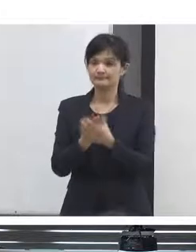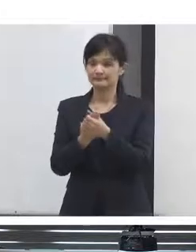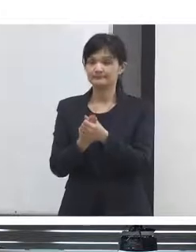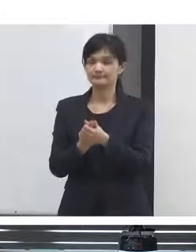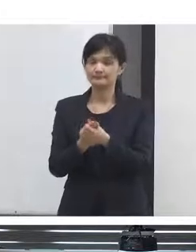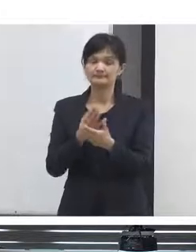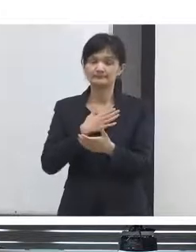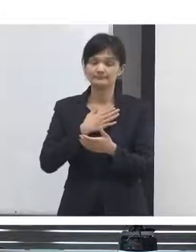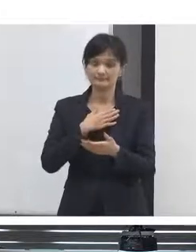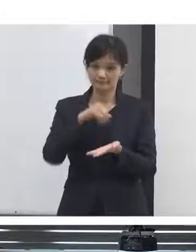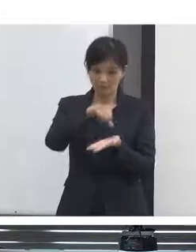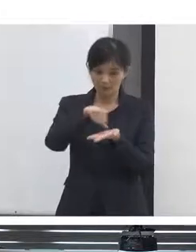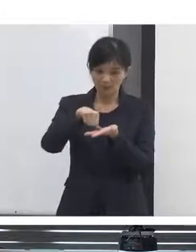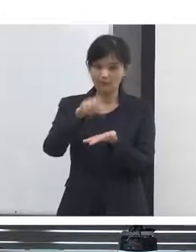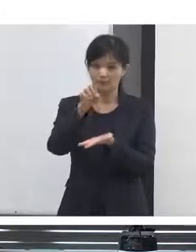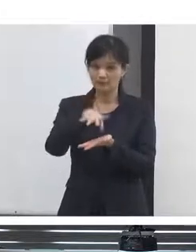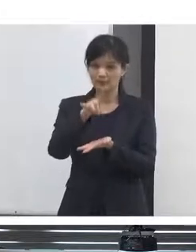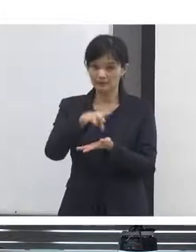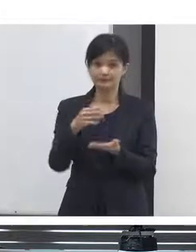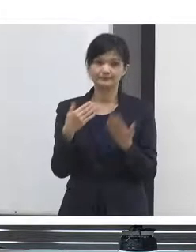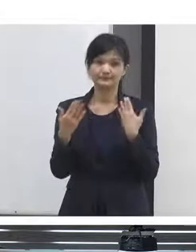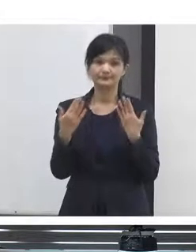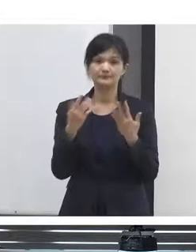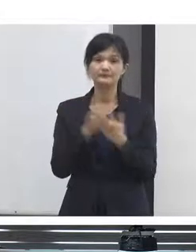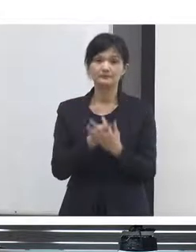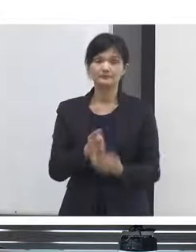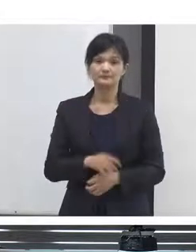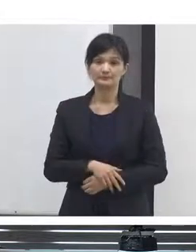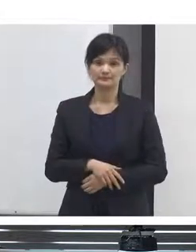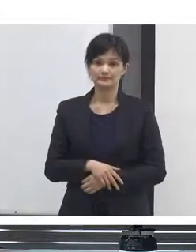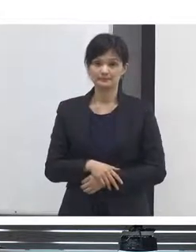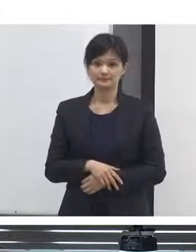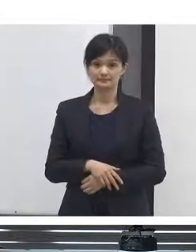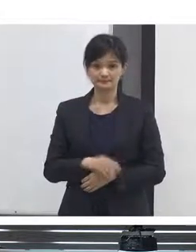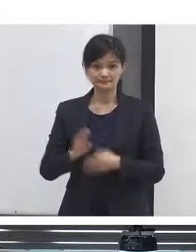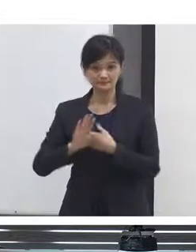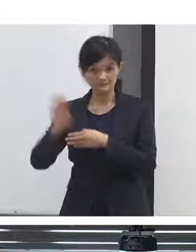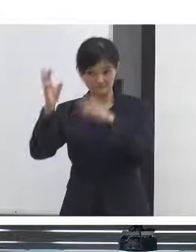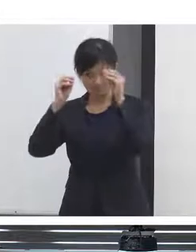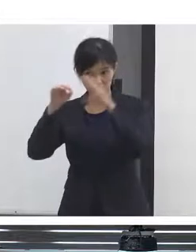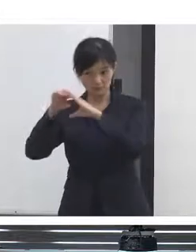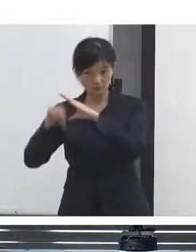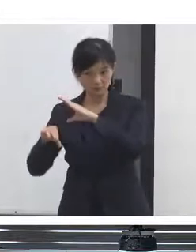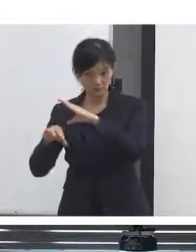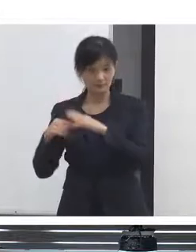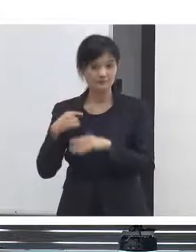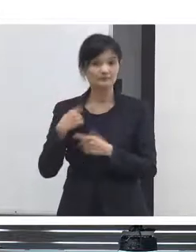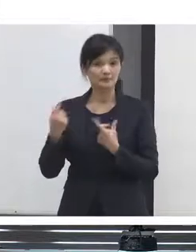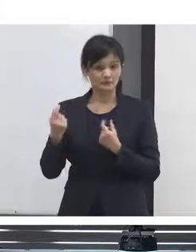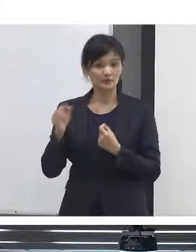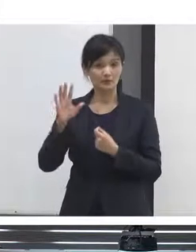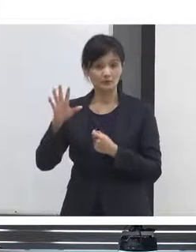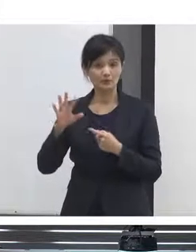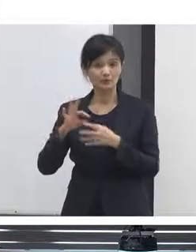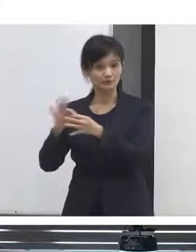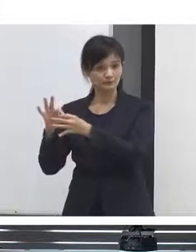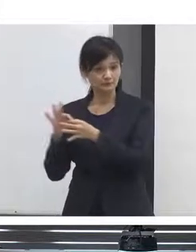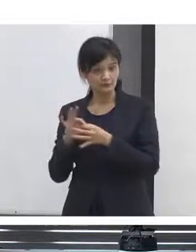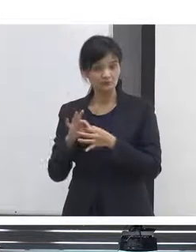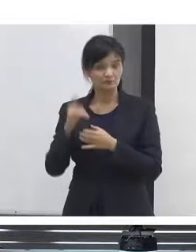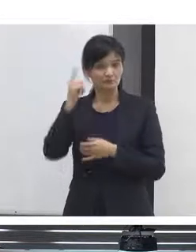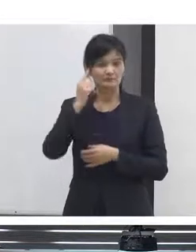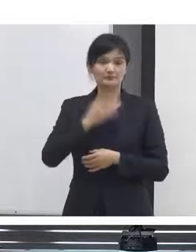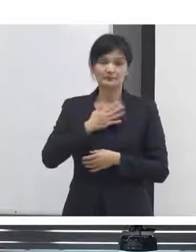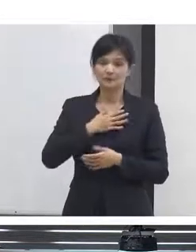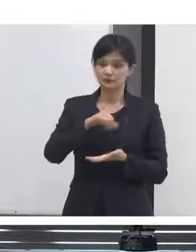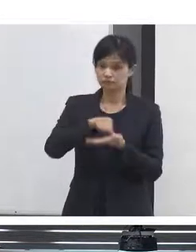比较清楚被得知啊、哦。那当然我们去链接很多这个。其他的资料库里面得到这个农产品的价格资讯